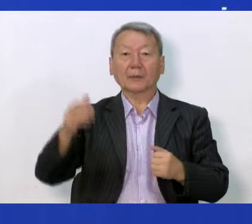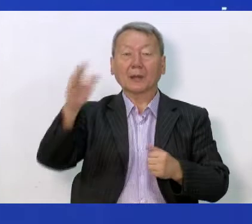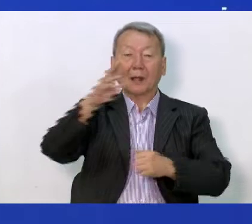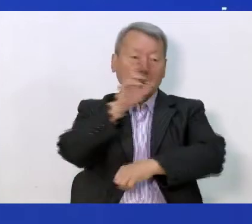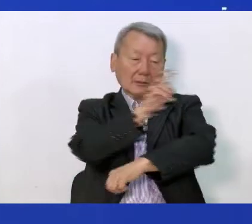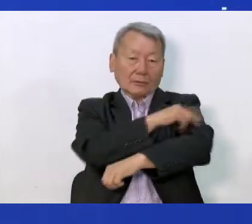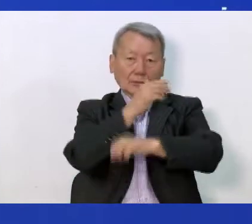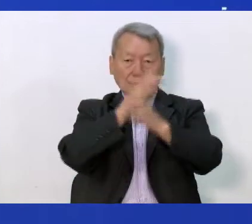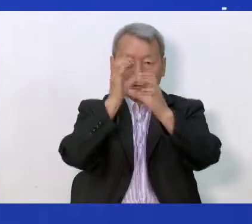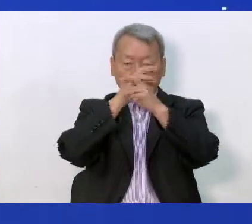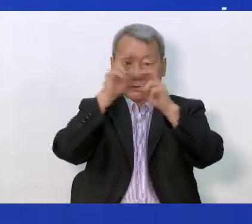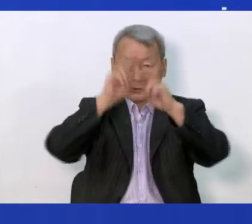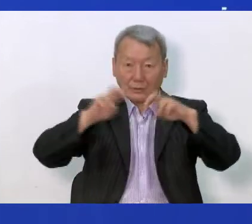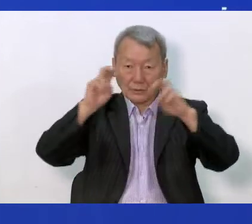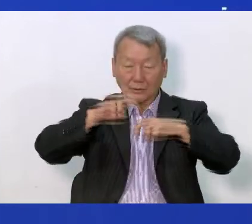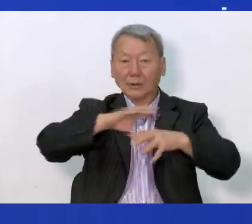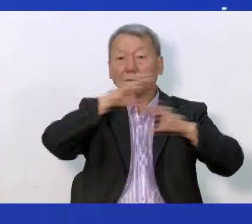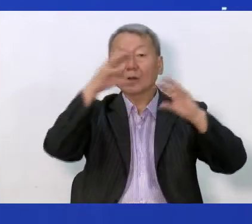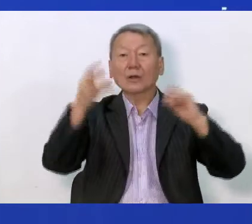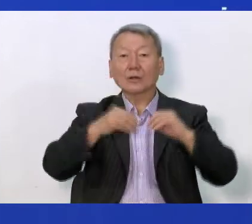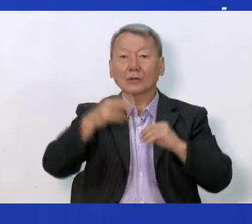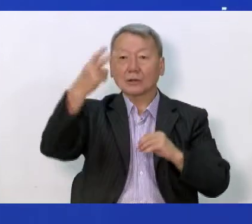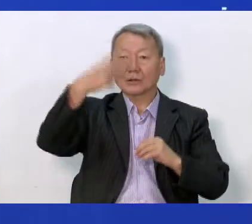Дарыланып айыгып чыгарылгандардын жалпы саны